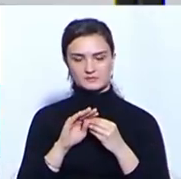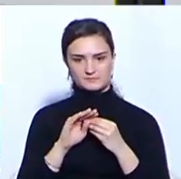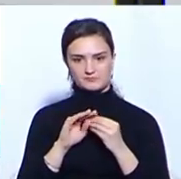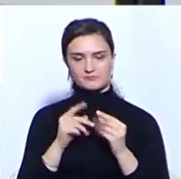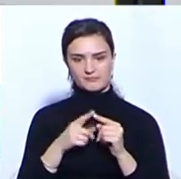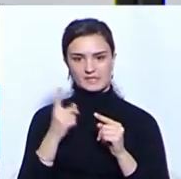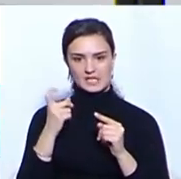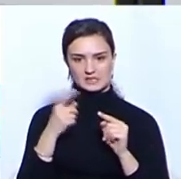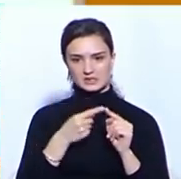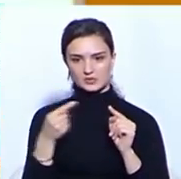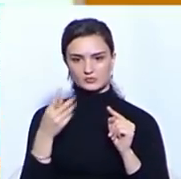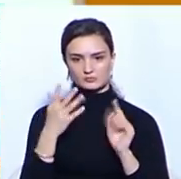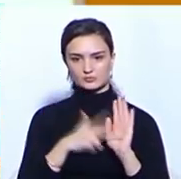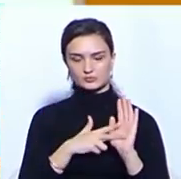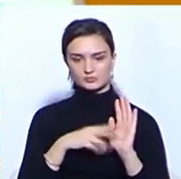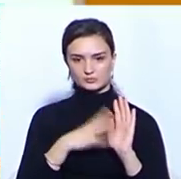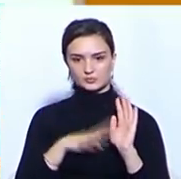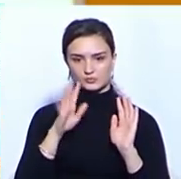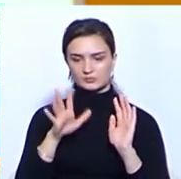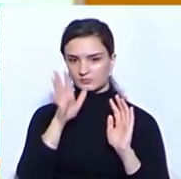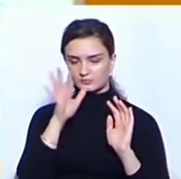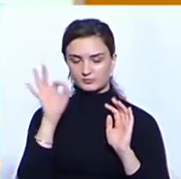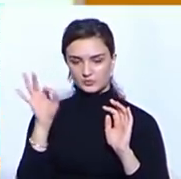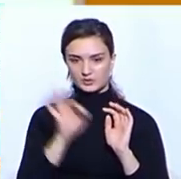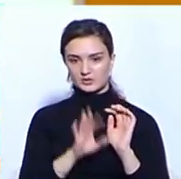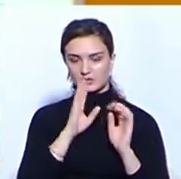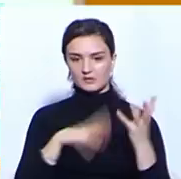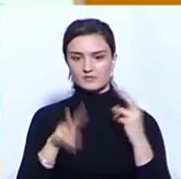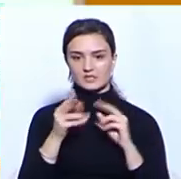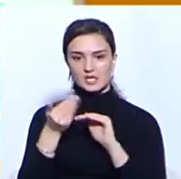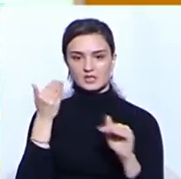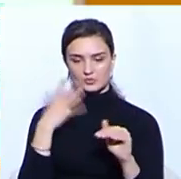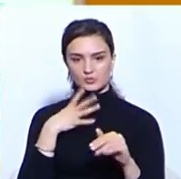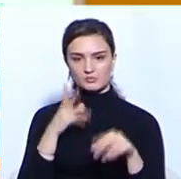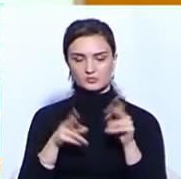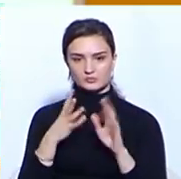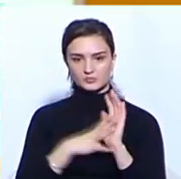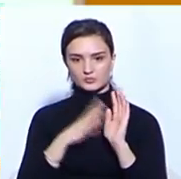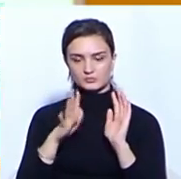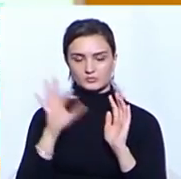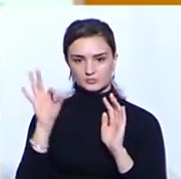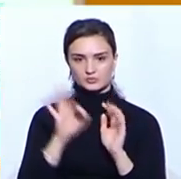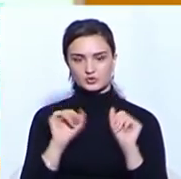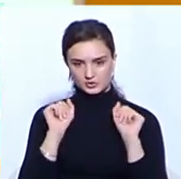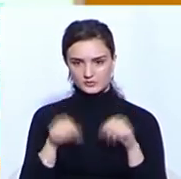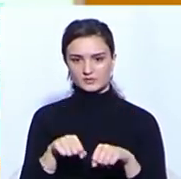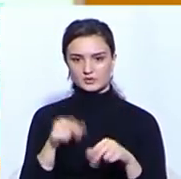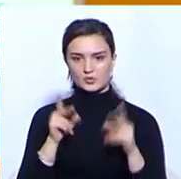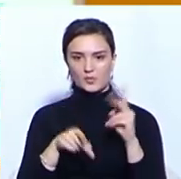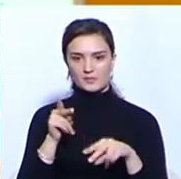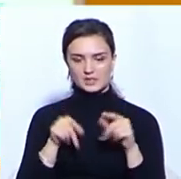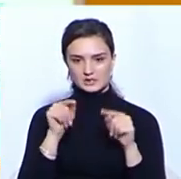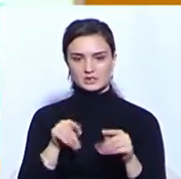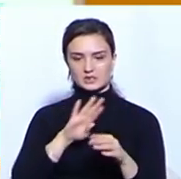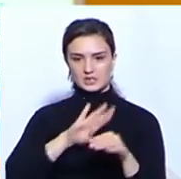ანუ 100-დან 95% ქალს, ვისაც ადრე ოპერაცია ჩაუტარდებოდა, 95% შეგვიძლია